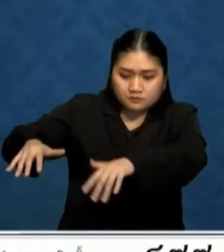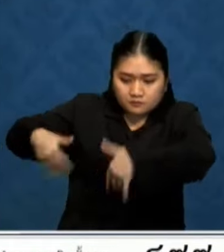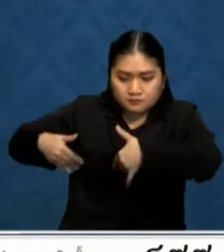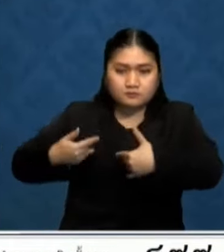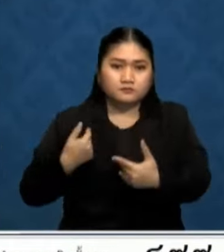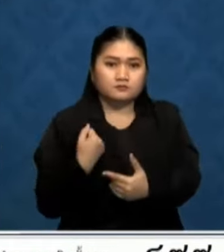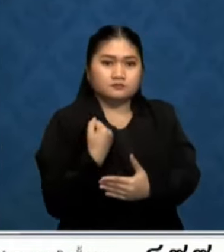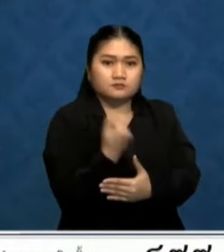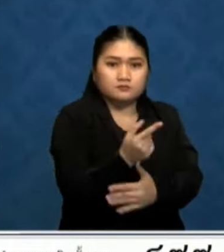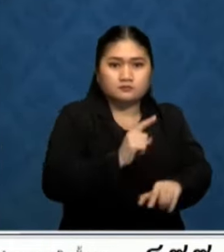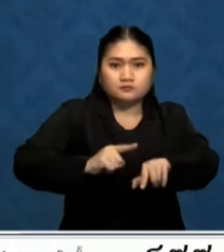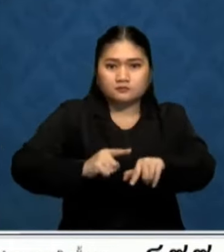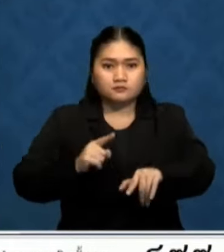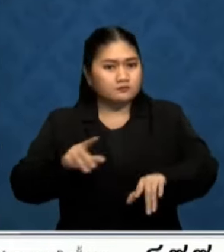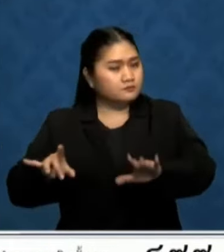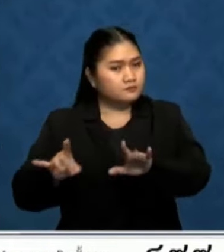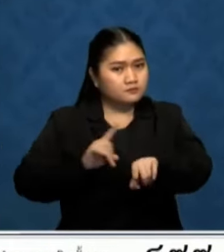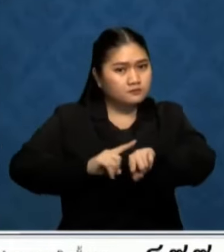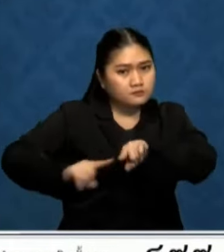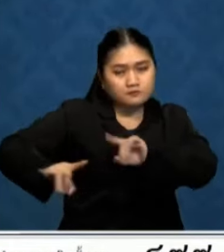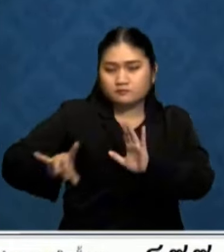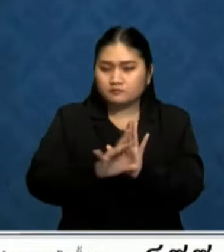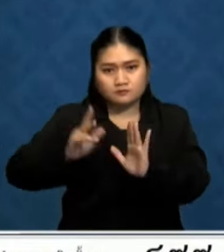ให้มีประสิทธภาพและเกิดประโยชนสูงสุด